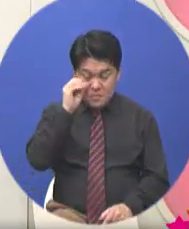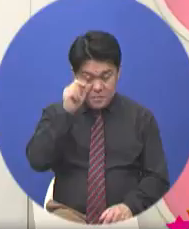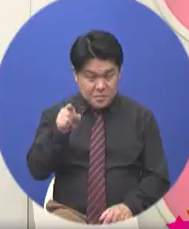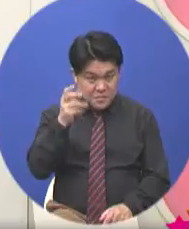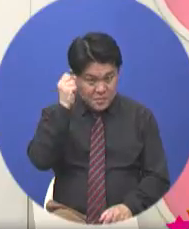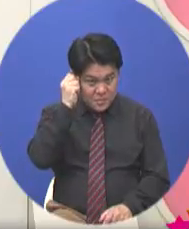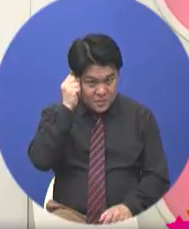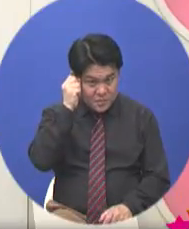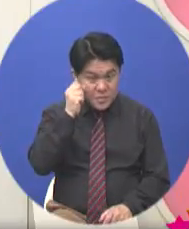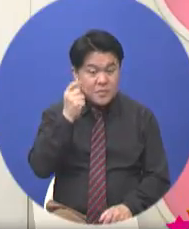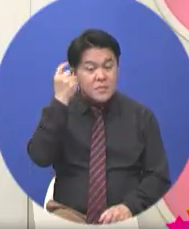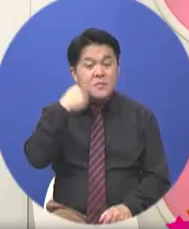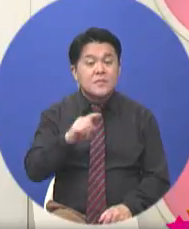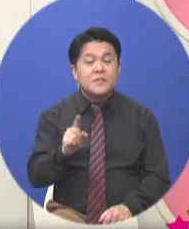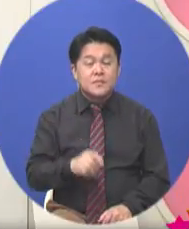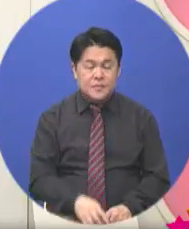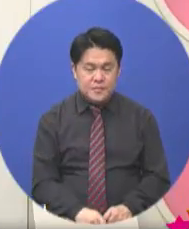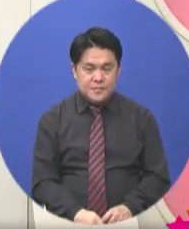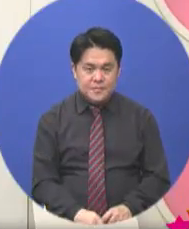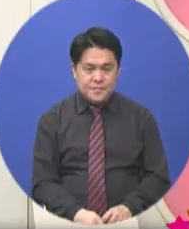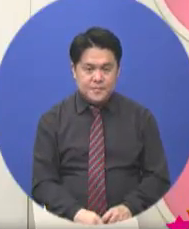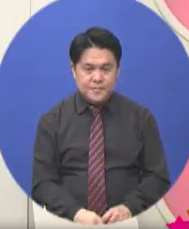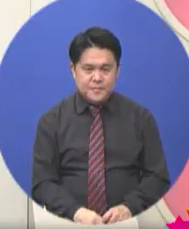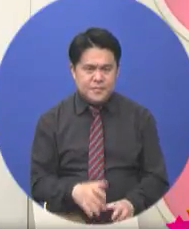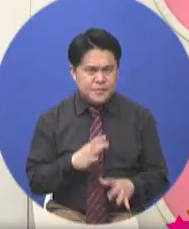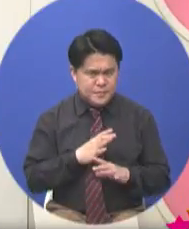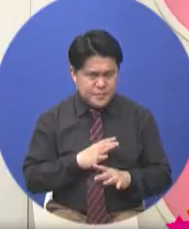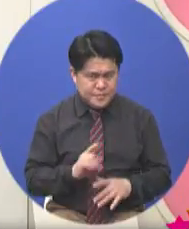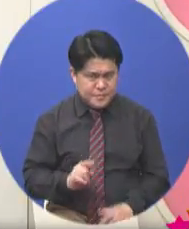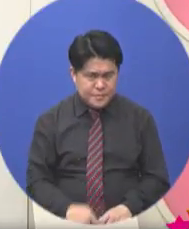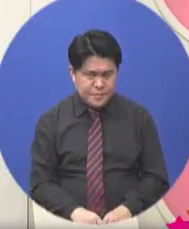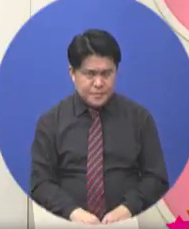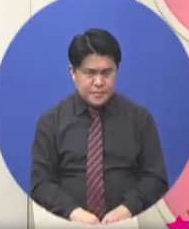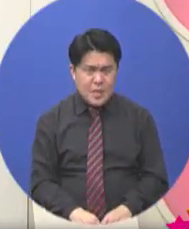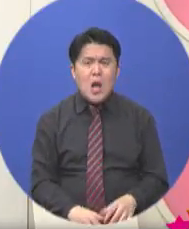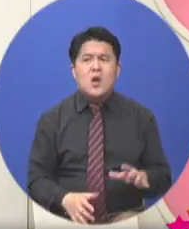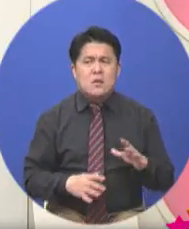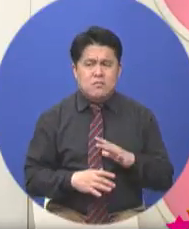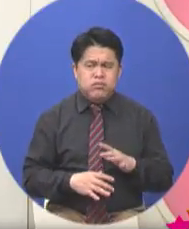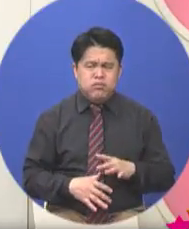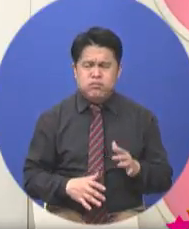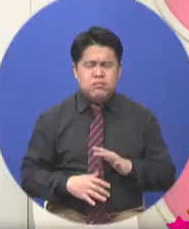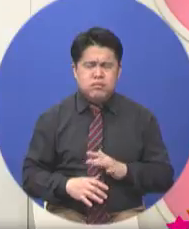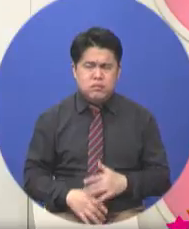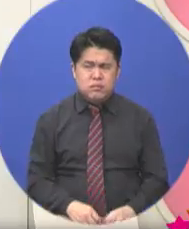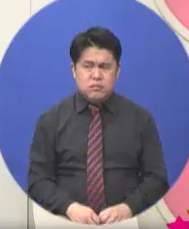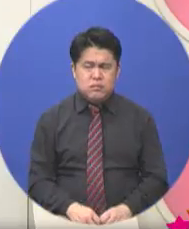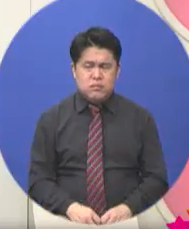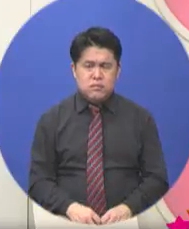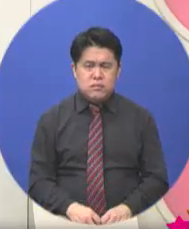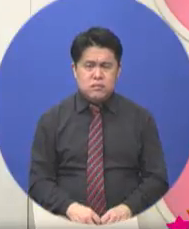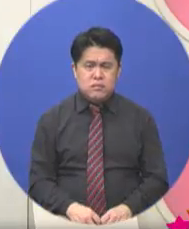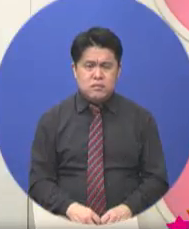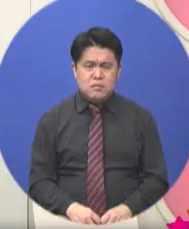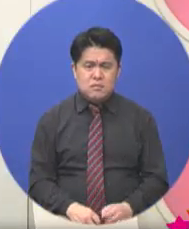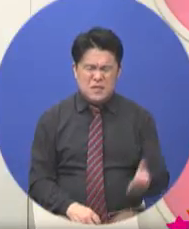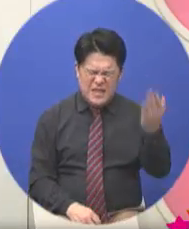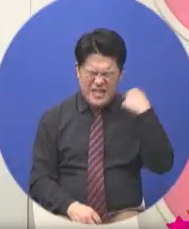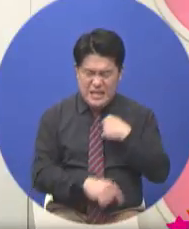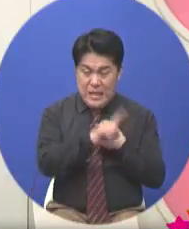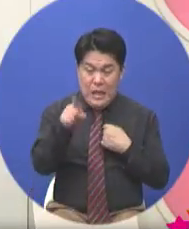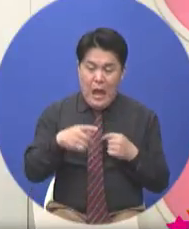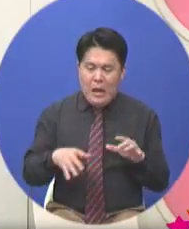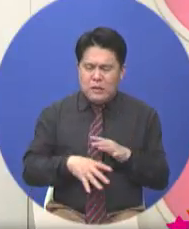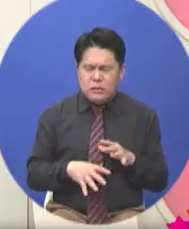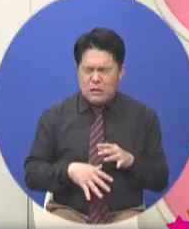있을 때 어떠셨어요? 네. 마음이. 막 무섭다. 무서웠지 뭐. 무섭기만 하죠. 무섭죠. 그럼. 그냥 무서워요. 그 당시에 뭐 다른